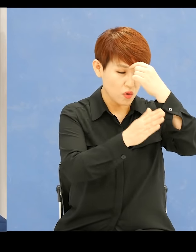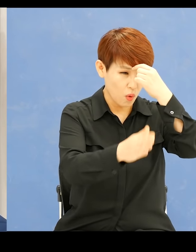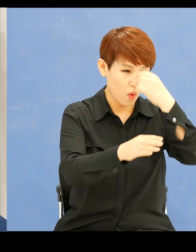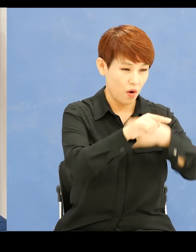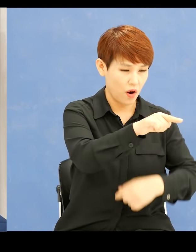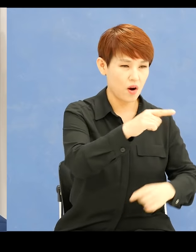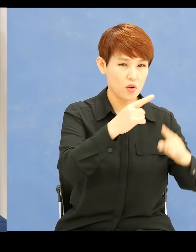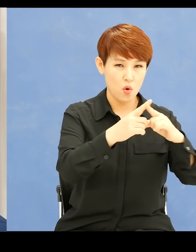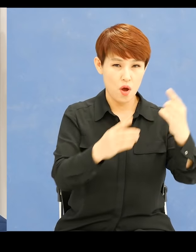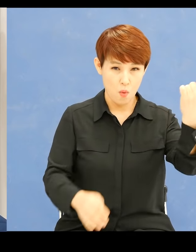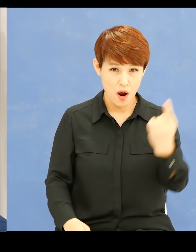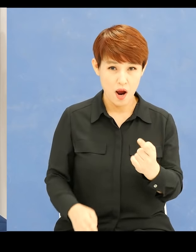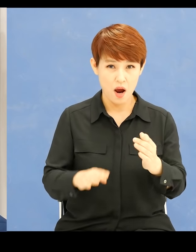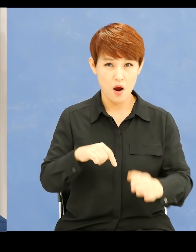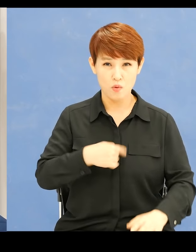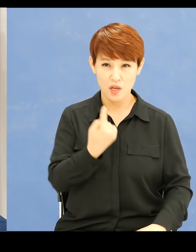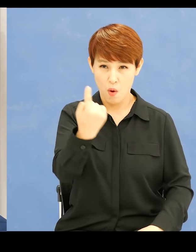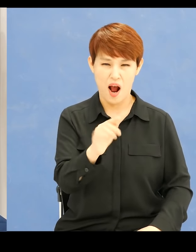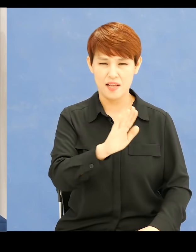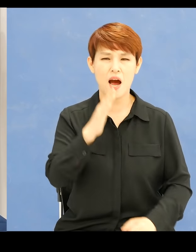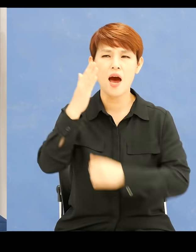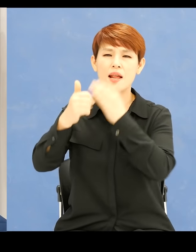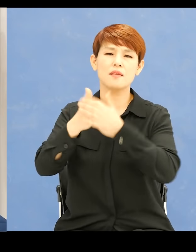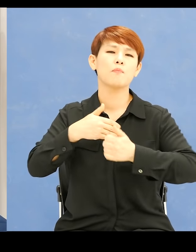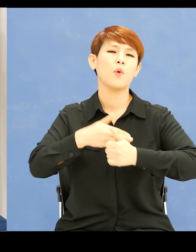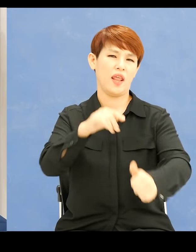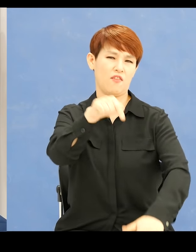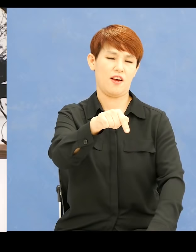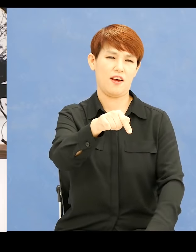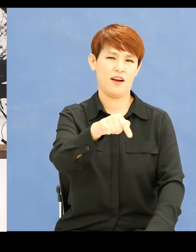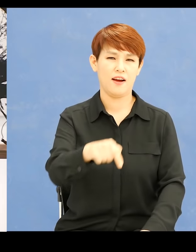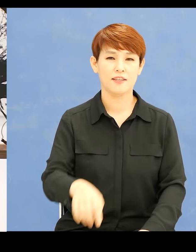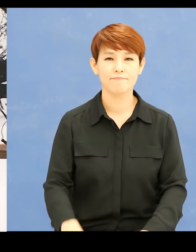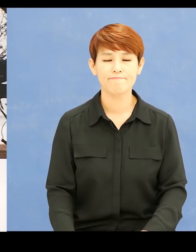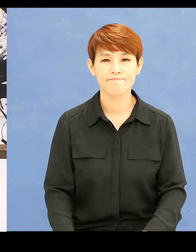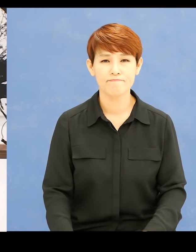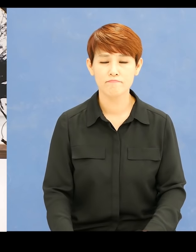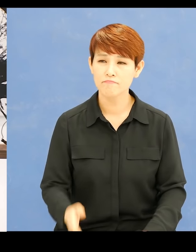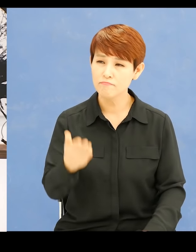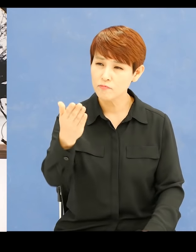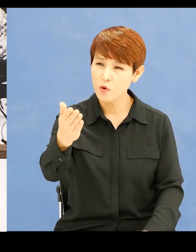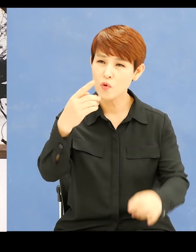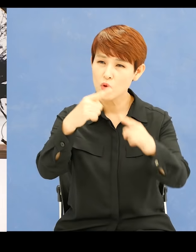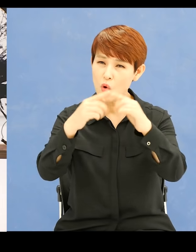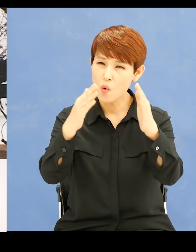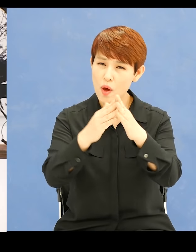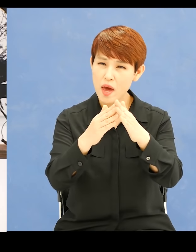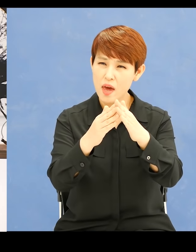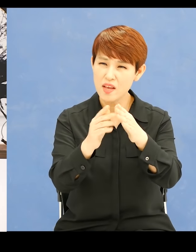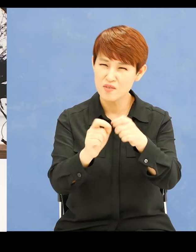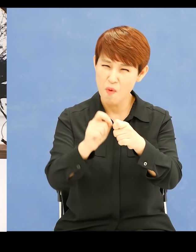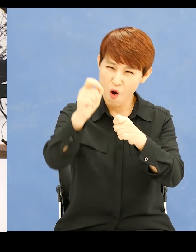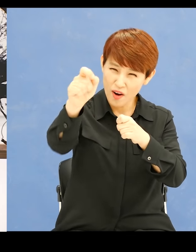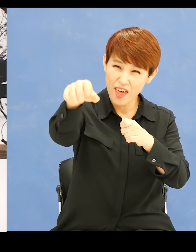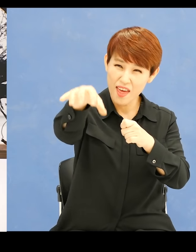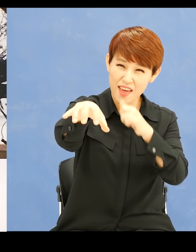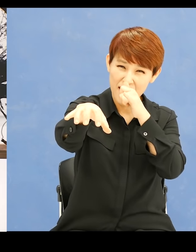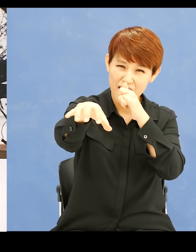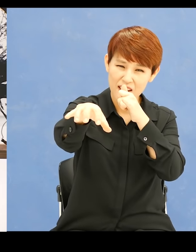성도가 교회를 갈 때는 자기 발로 가는 게 아니라 하나님이 보내시는 거야. 최 목사님 교회가 비록 멀리 좀 떨어져